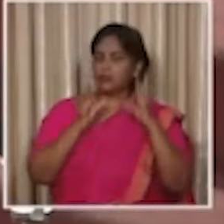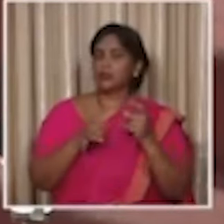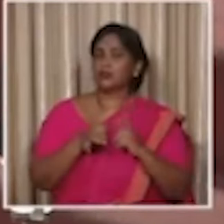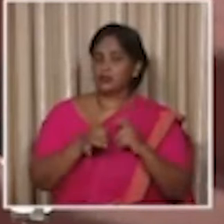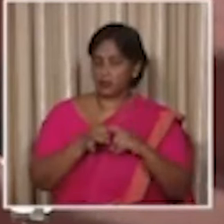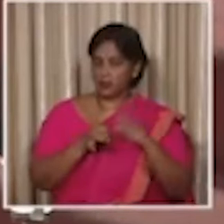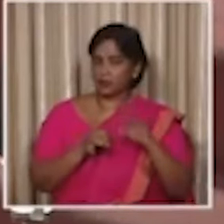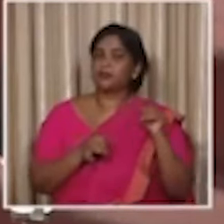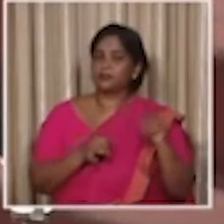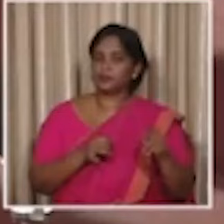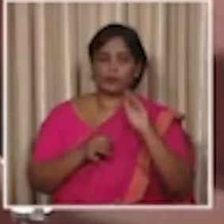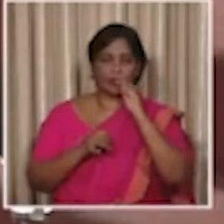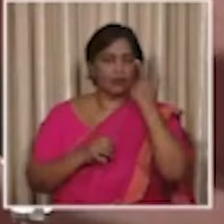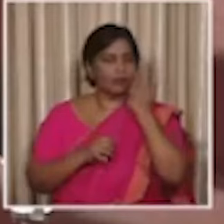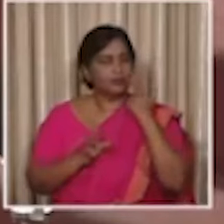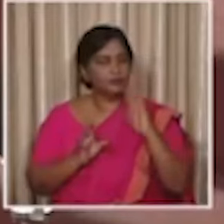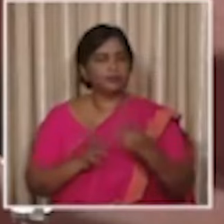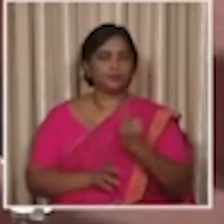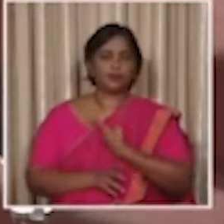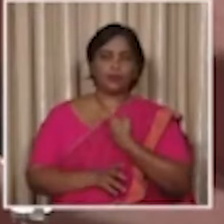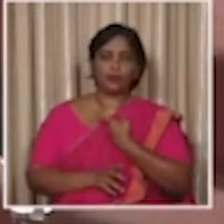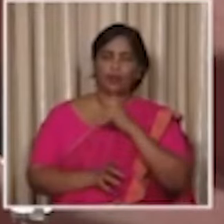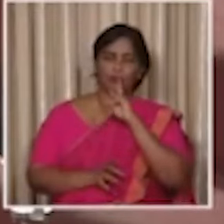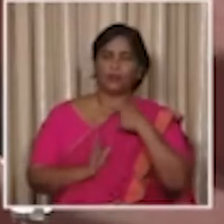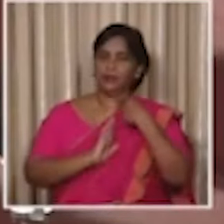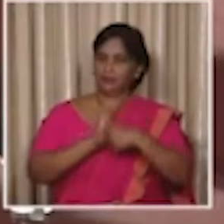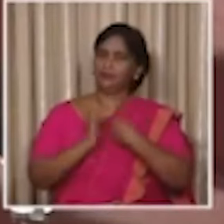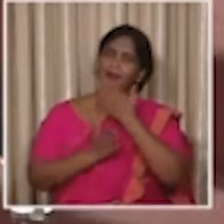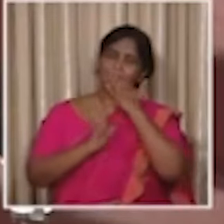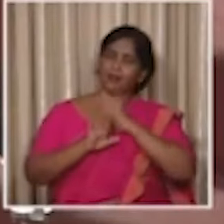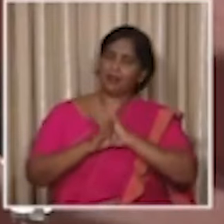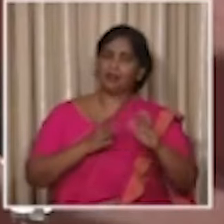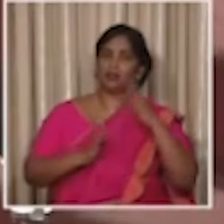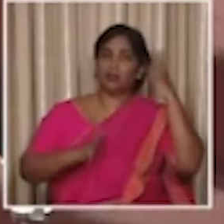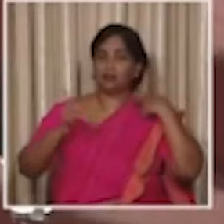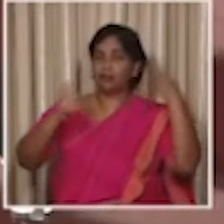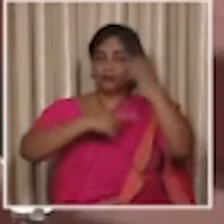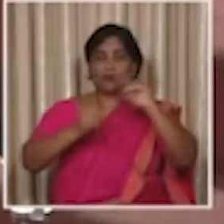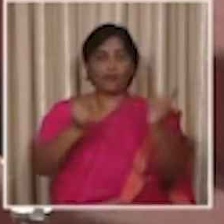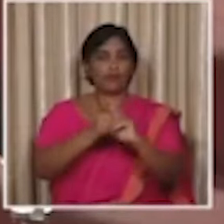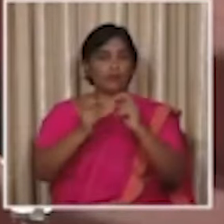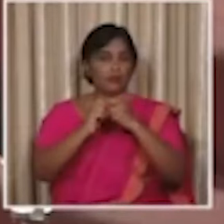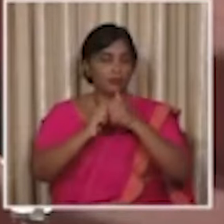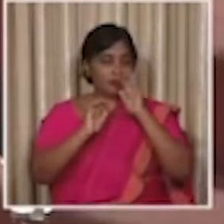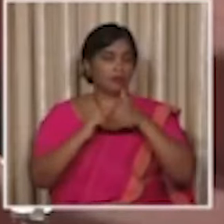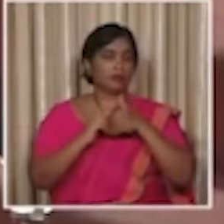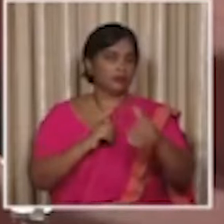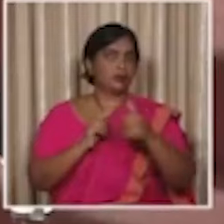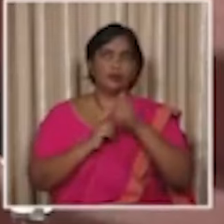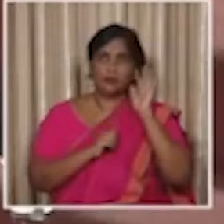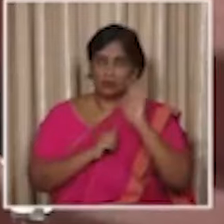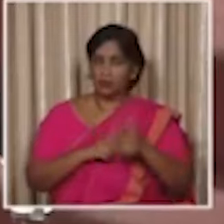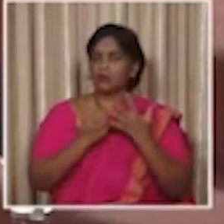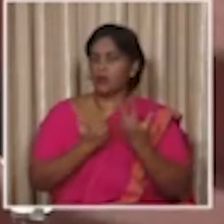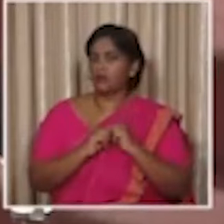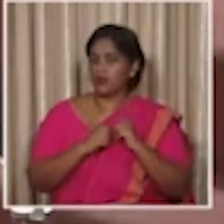ප්‍රශ්නයක් පැන නැගිලා තිනවා. නිකන් අහිංසකව ඉන්න තනි වෙච්ච හුදකලා වෙච්ච අපේ රට ලෝක බලවතුන්ගේ යුද පුටියක් වෙන විදියට අපි කටයුතු කරන්න